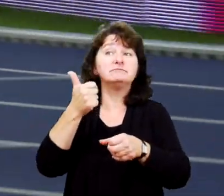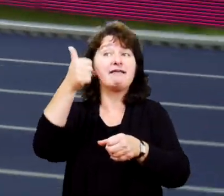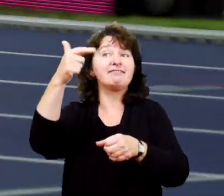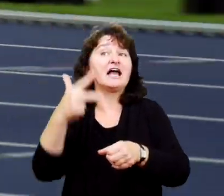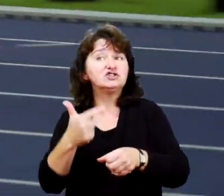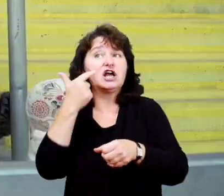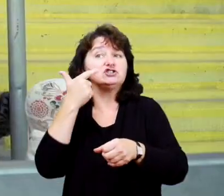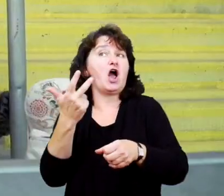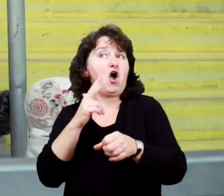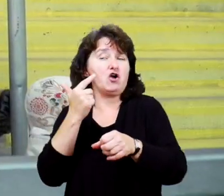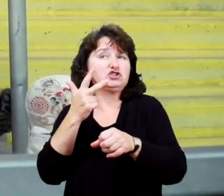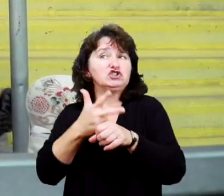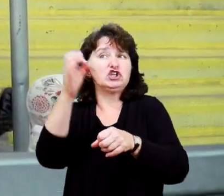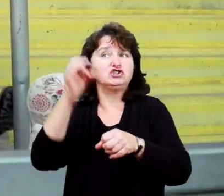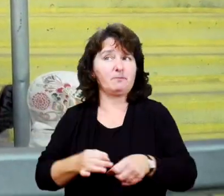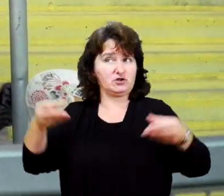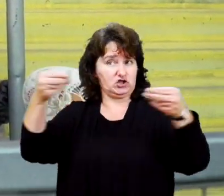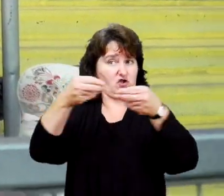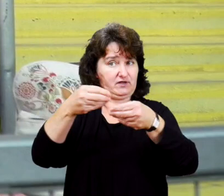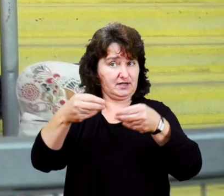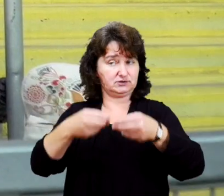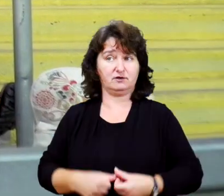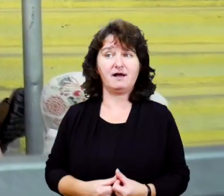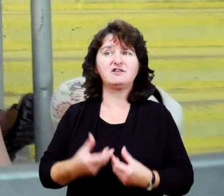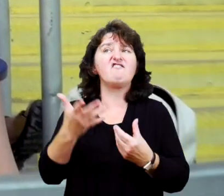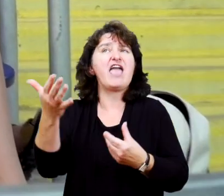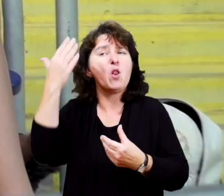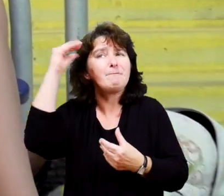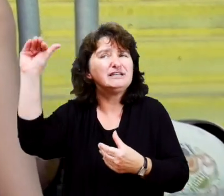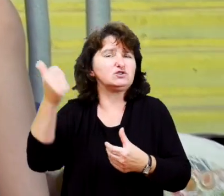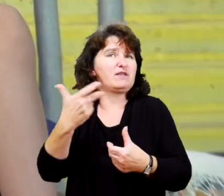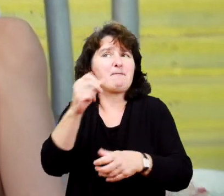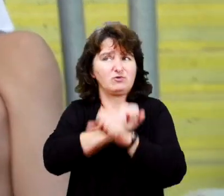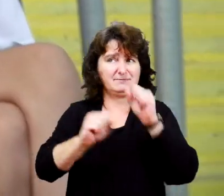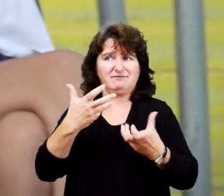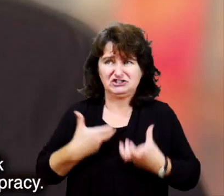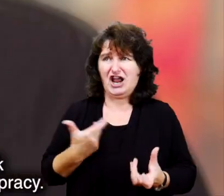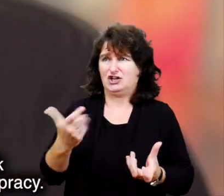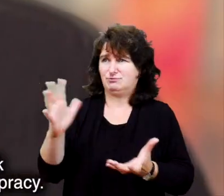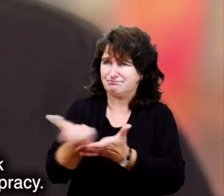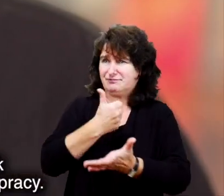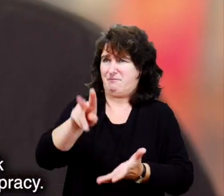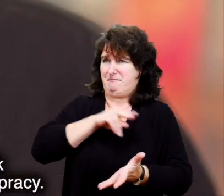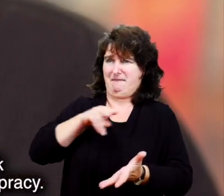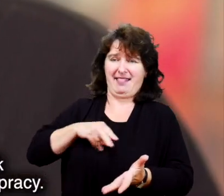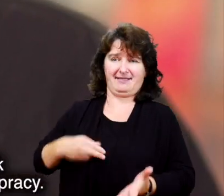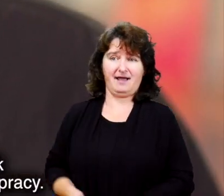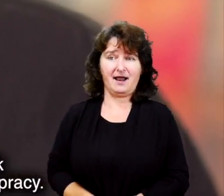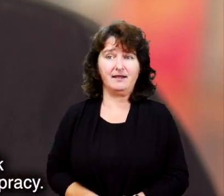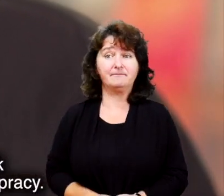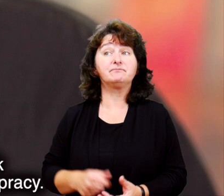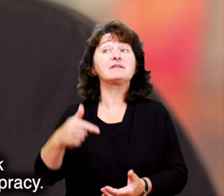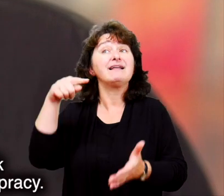funduszów i poza tym zaangażowania. Bardzo wielu mistrzów niepełnosprawnych byśmy chcieli tutaj widzieć. Uważam, że właśnie